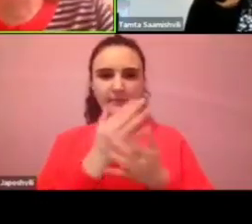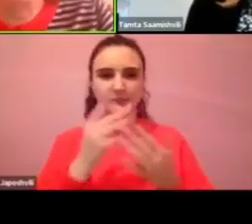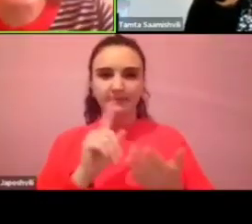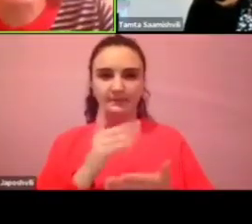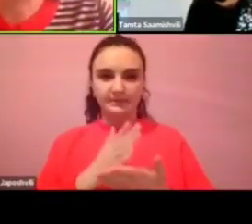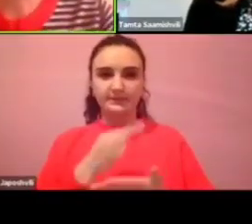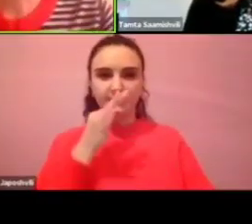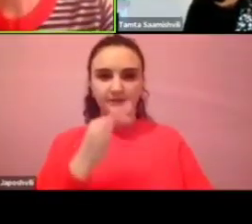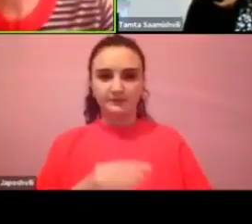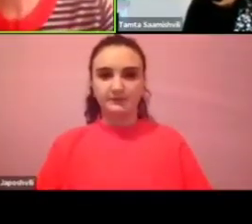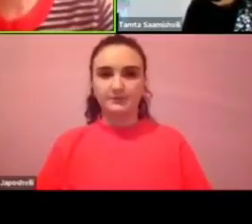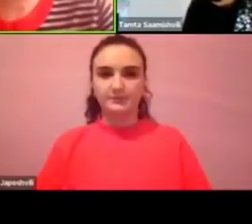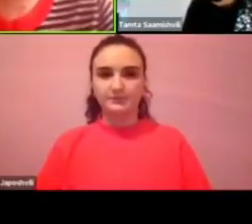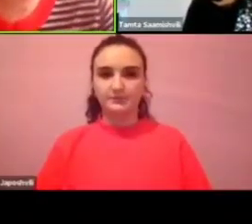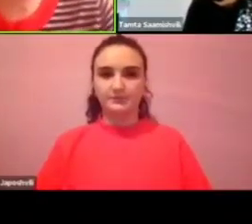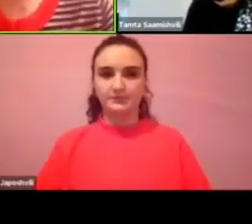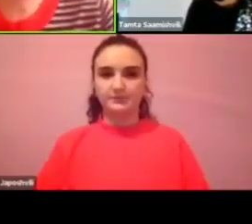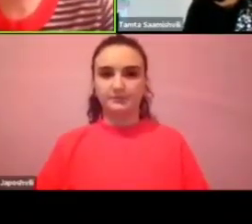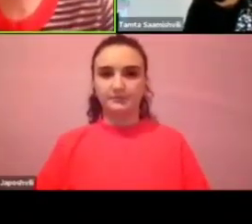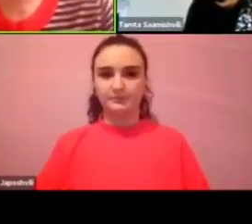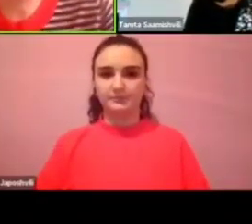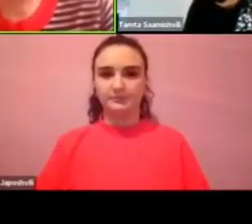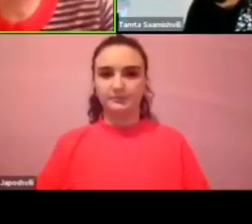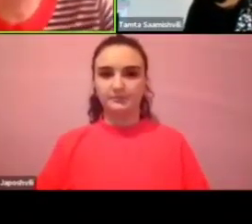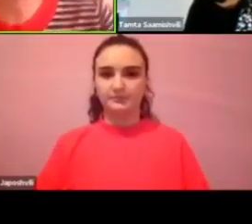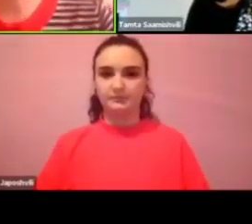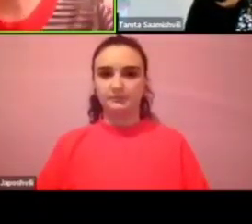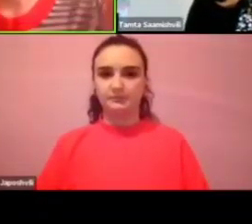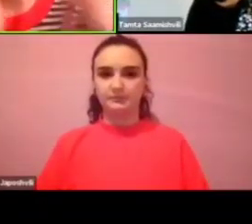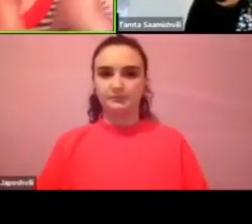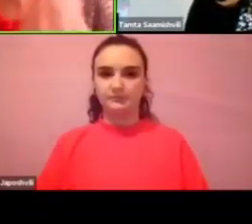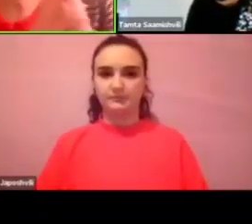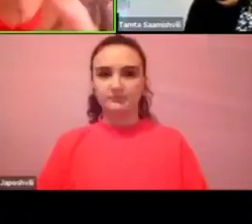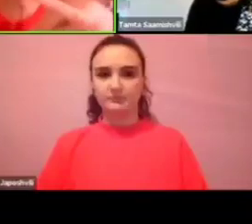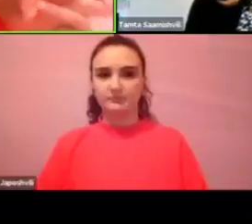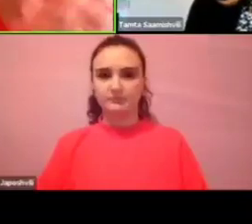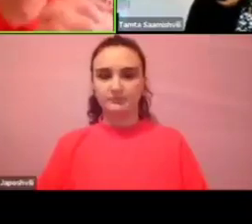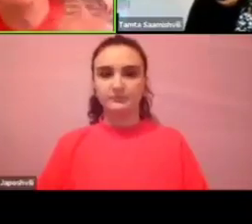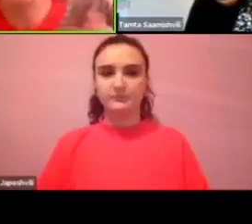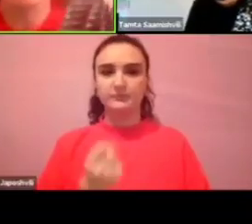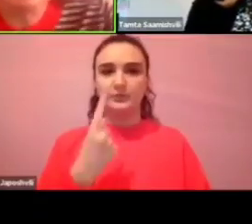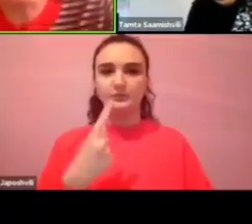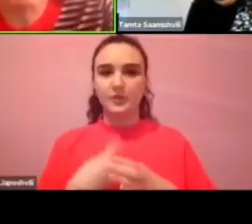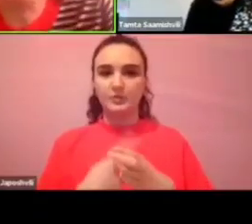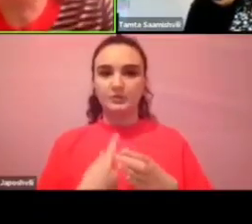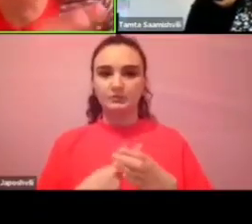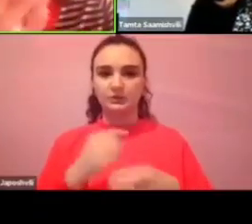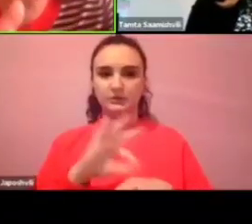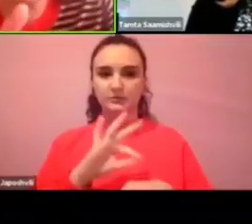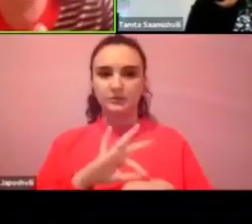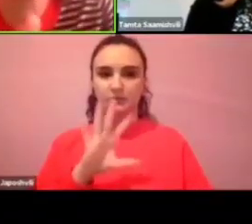ვერ მოგახსენებთ. ეს კვლევარების განცხადებით თურმე აუტიზმის სიმპტომის მქონე